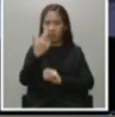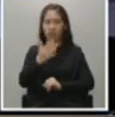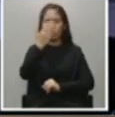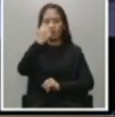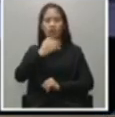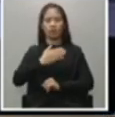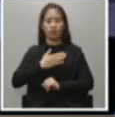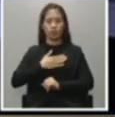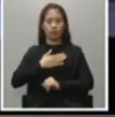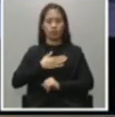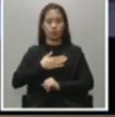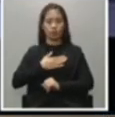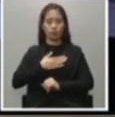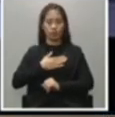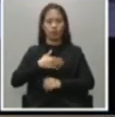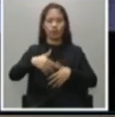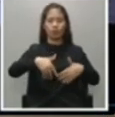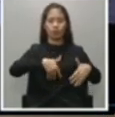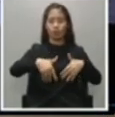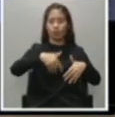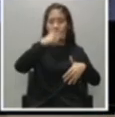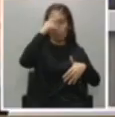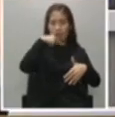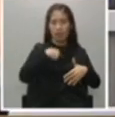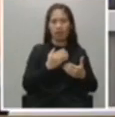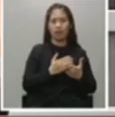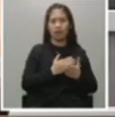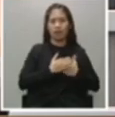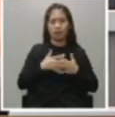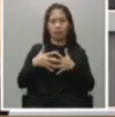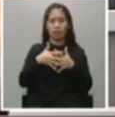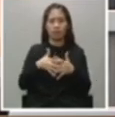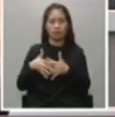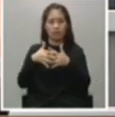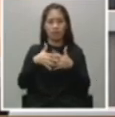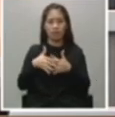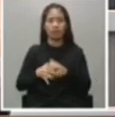มรักคนไทยรักอเมริกาในส่วนของการเยือน